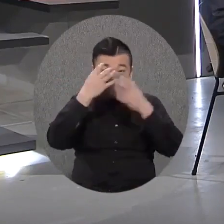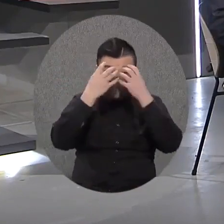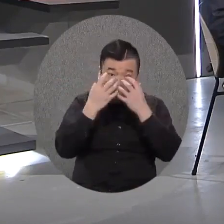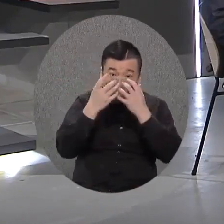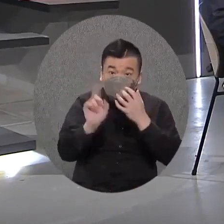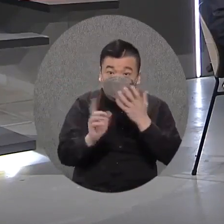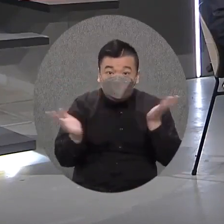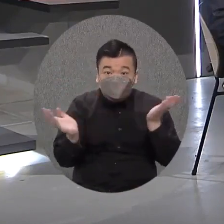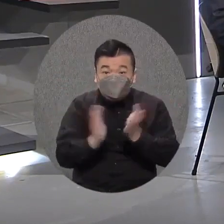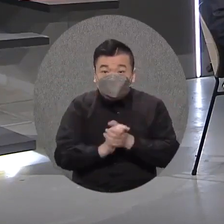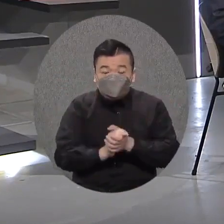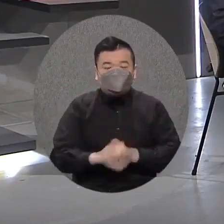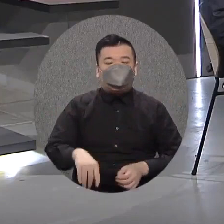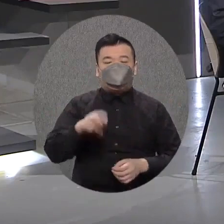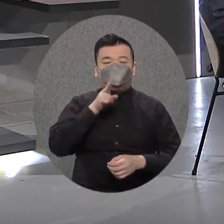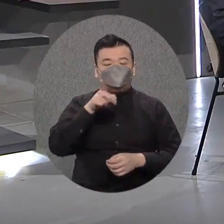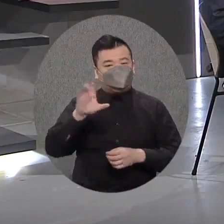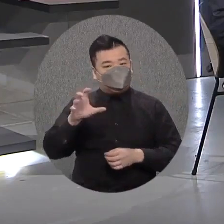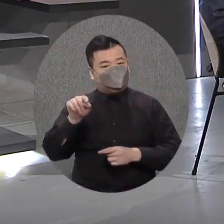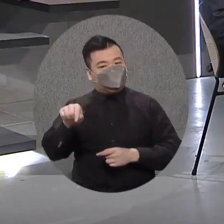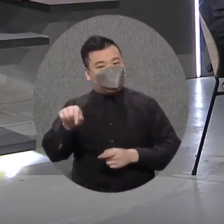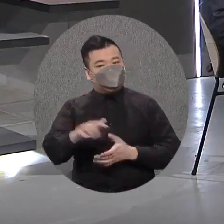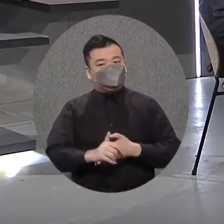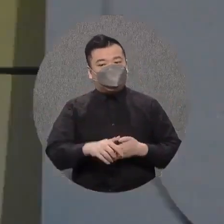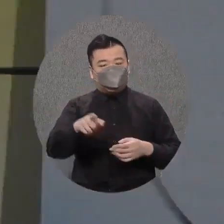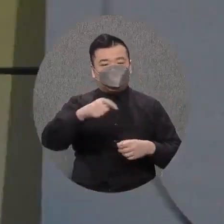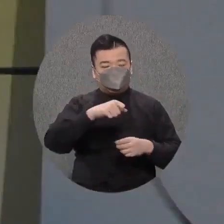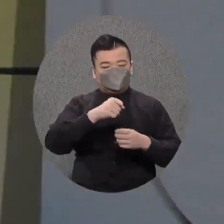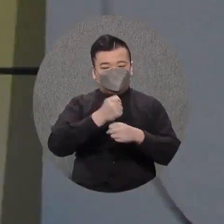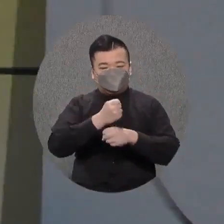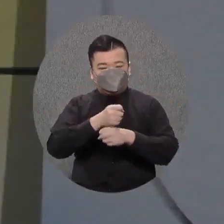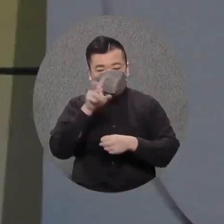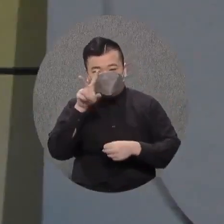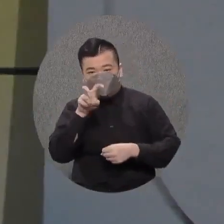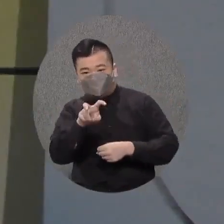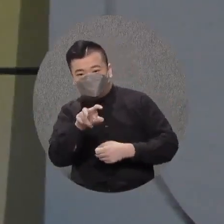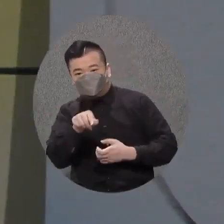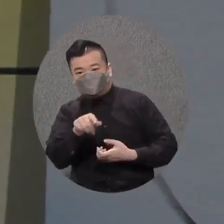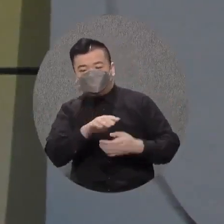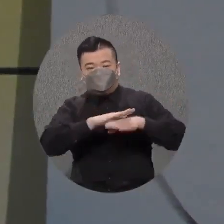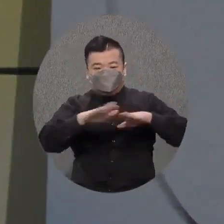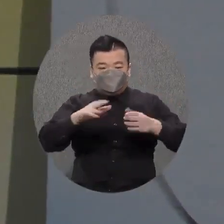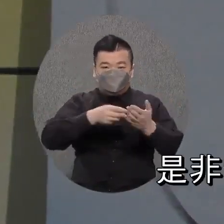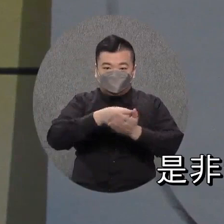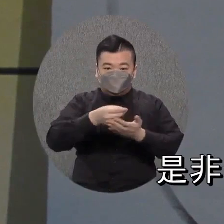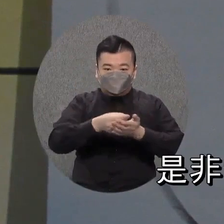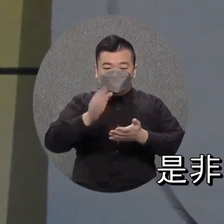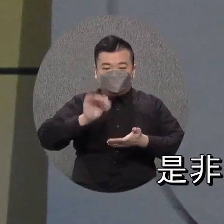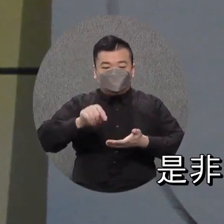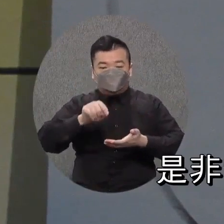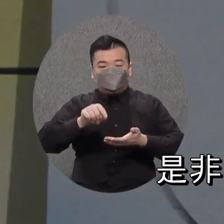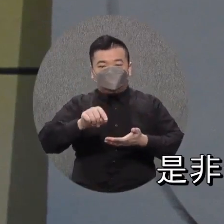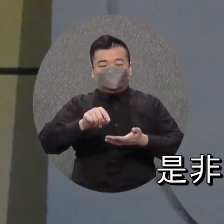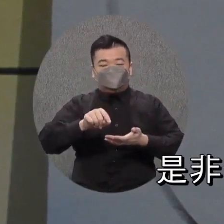意一下嘅咧？ 譬如好似黃新波依個嘅版畫作品啦，我哋都見到版畫其實都可以咧係非常